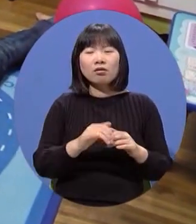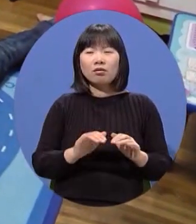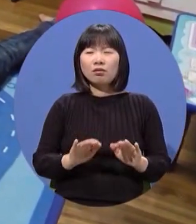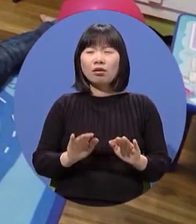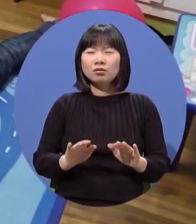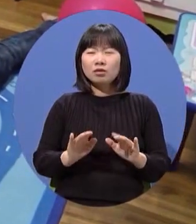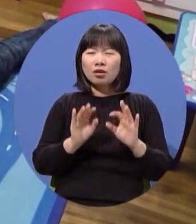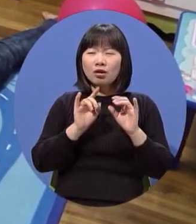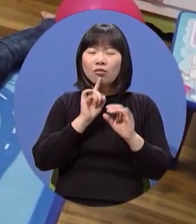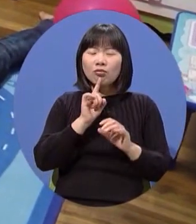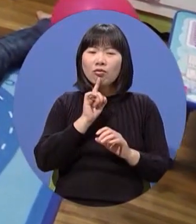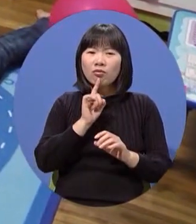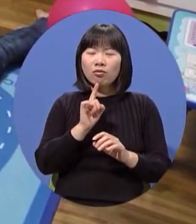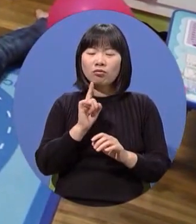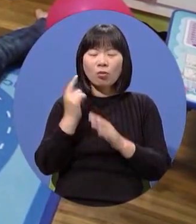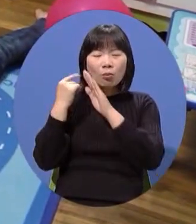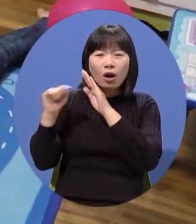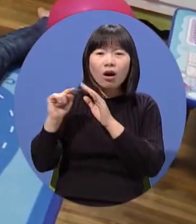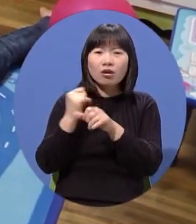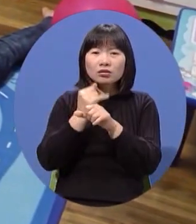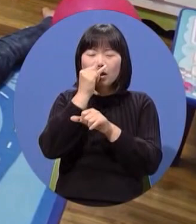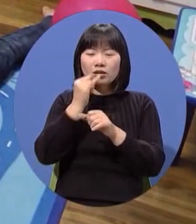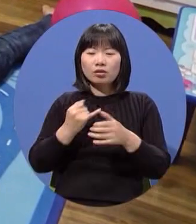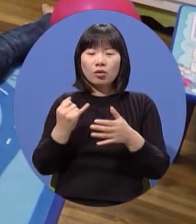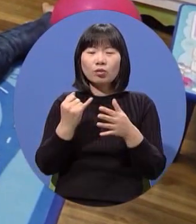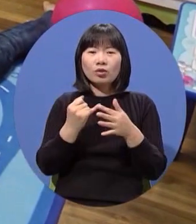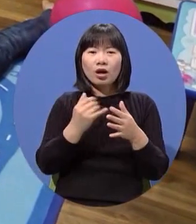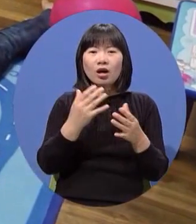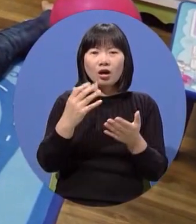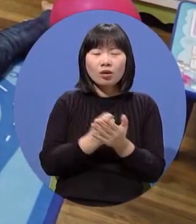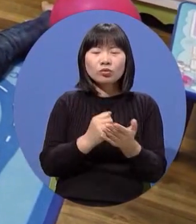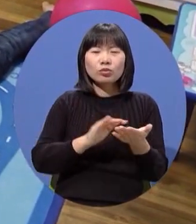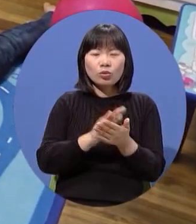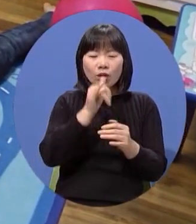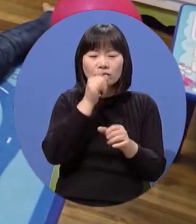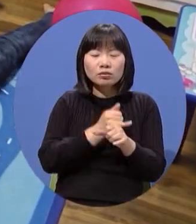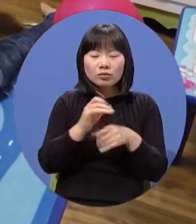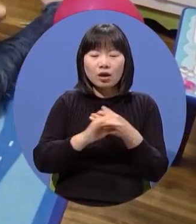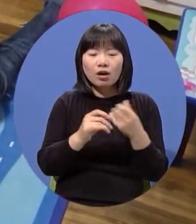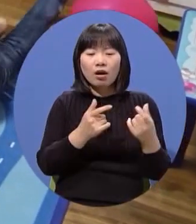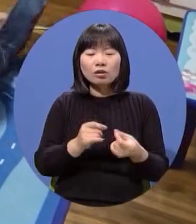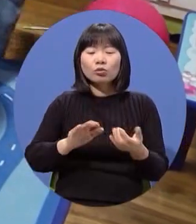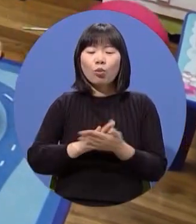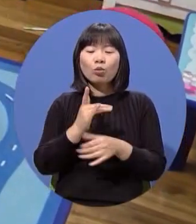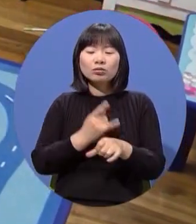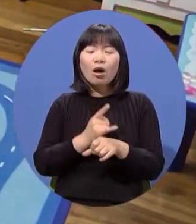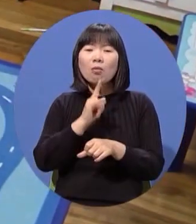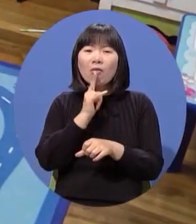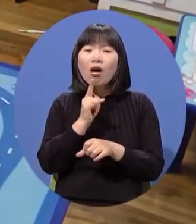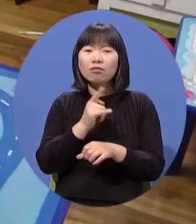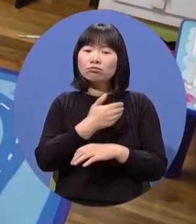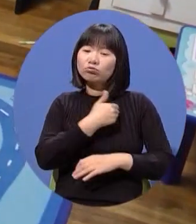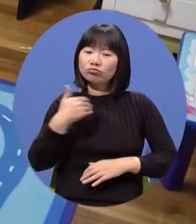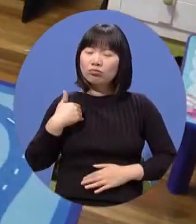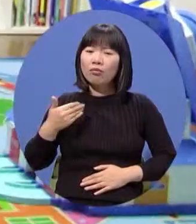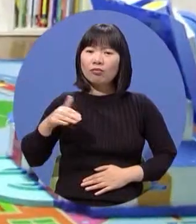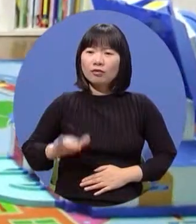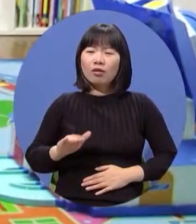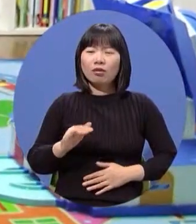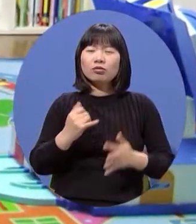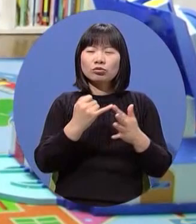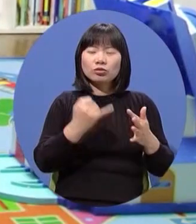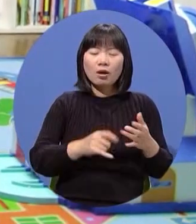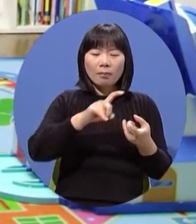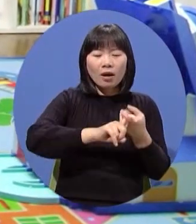말을 못 듣게 하고 있잖아. 윤서가 갖고 놀러 왔으면 같이, 그래, 그럼 같이 갖고 놀자 하면 되지. 윤서 편만